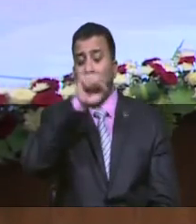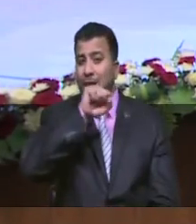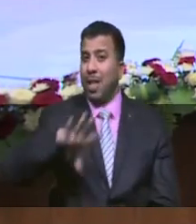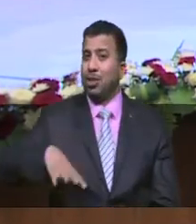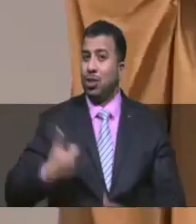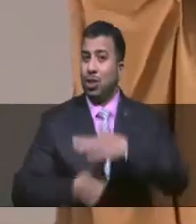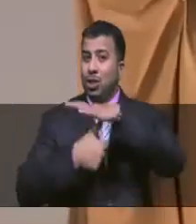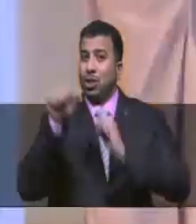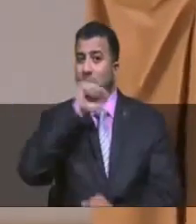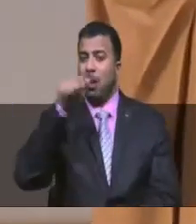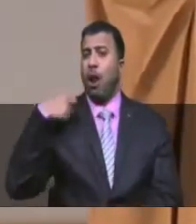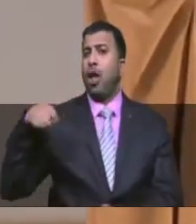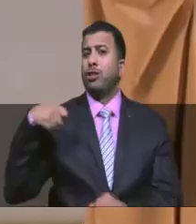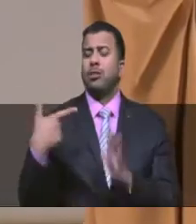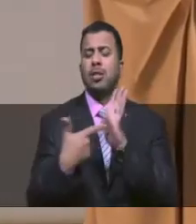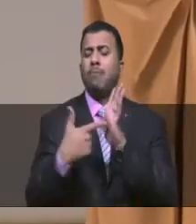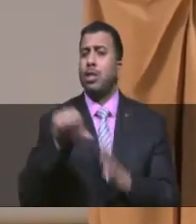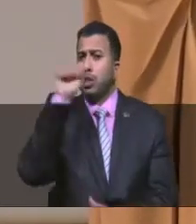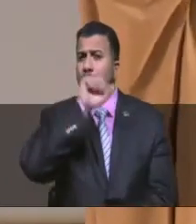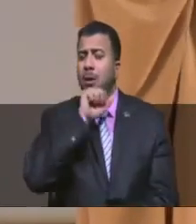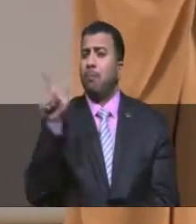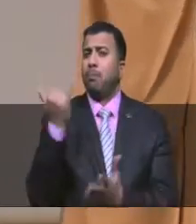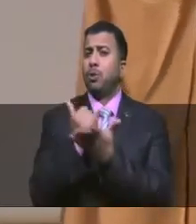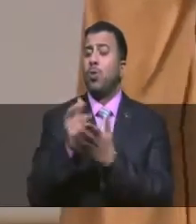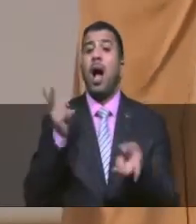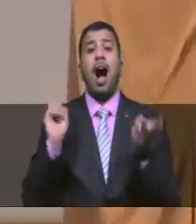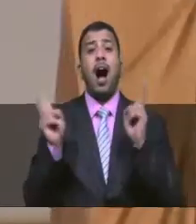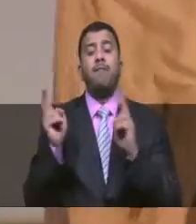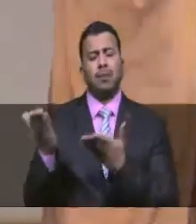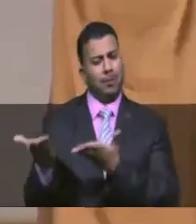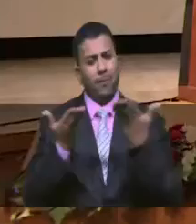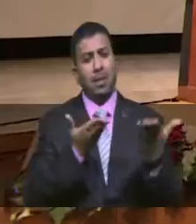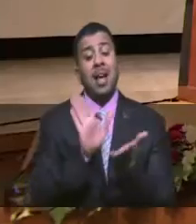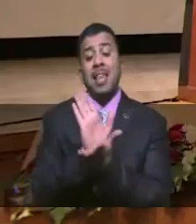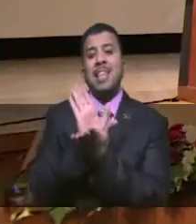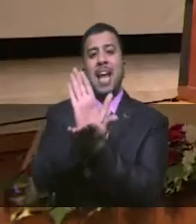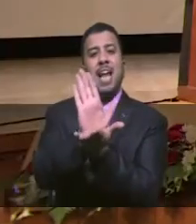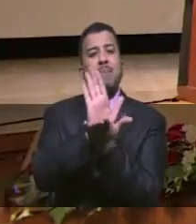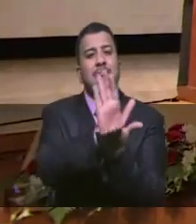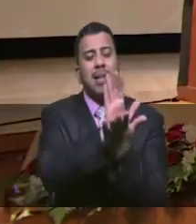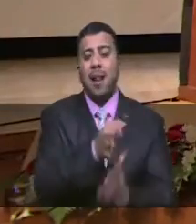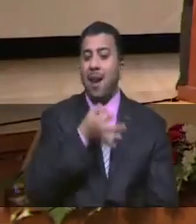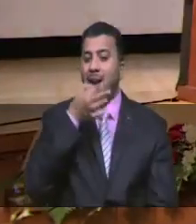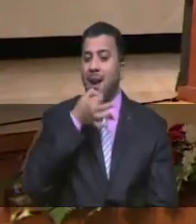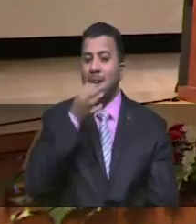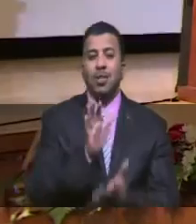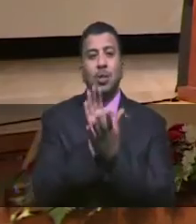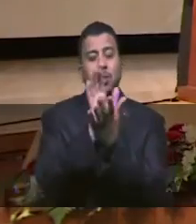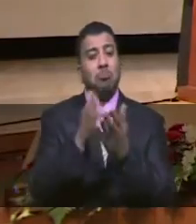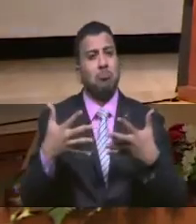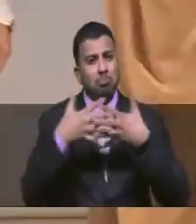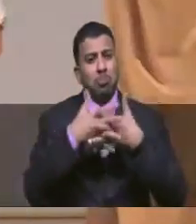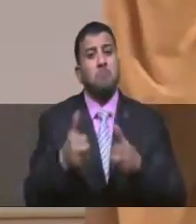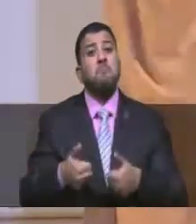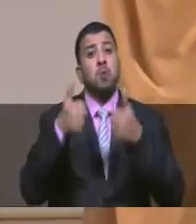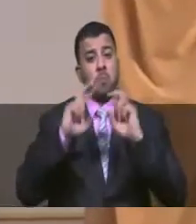الشارقة ورئيس جامعة الشارقة وراعي الحفل بالتفضل بتكريم المتحدثين الرئيسيين والشركاء في